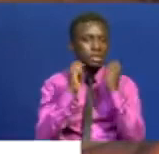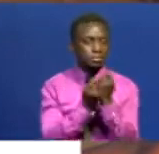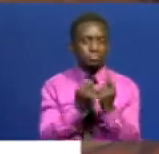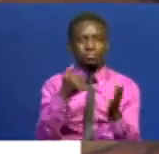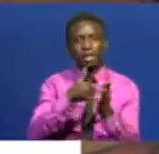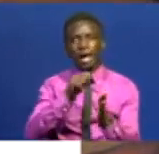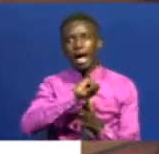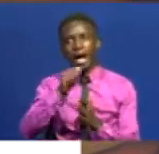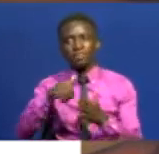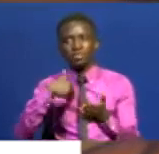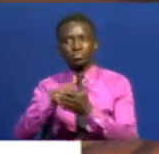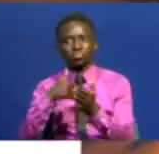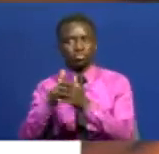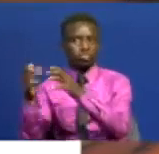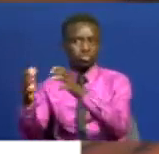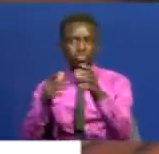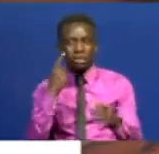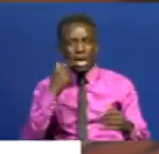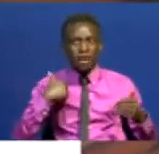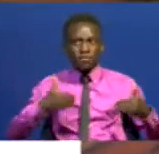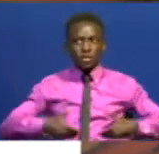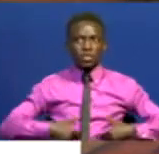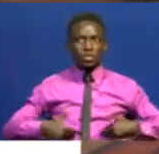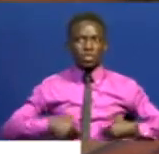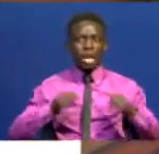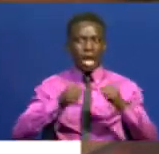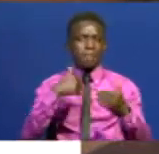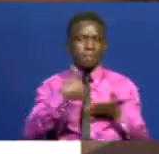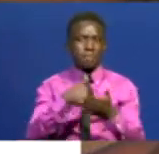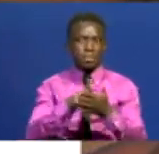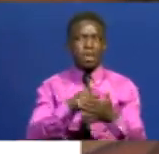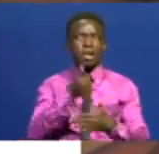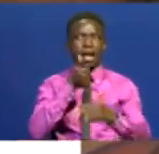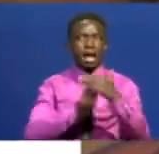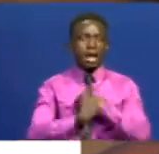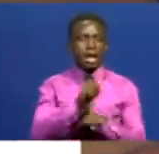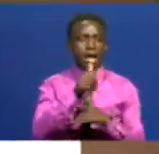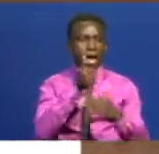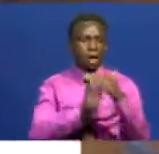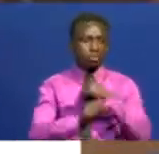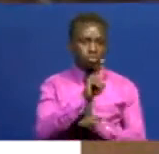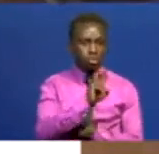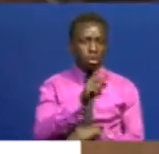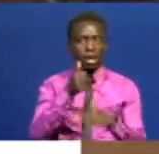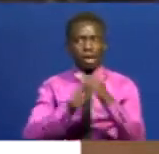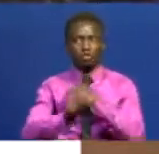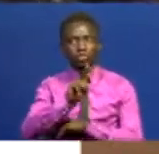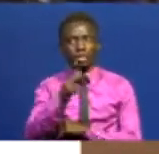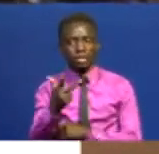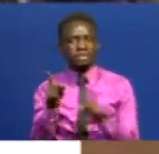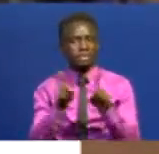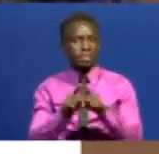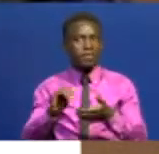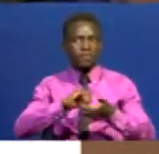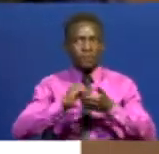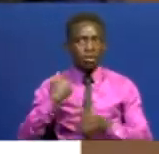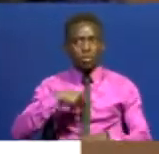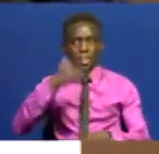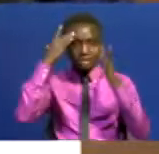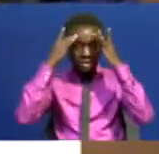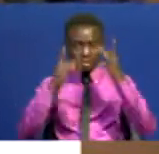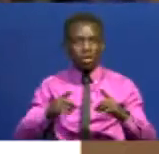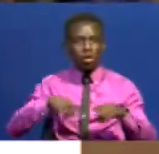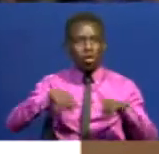tumeona wako wadogo ambao wanaweza cheza hata team zetu za under 20 ama under 23. So kama federation tumeamua kwamba tutaenda round